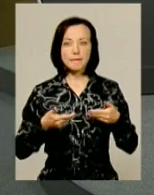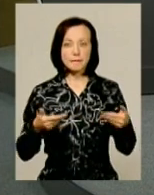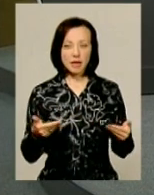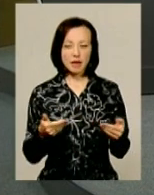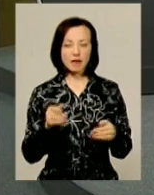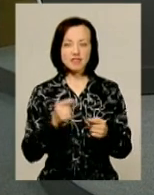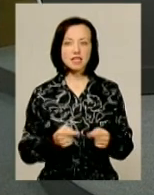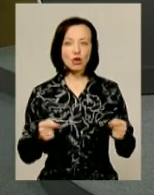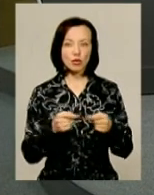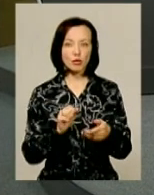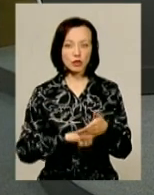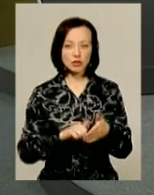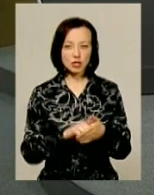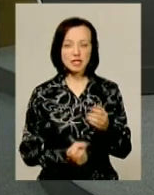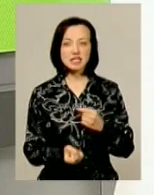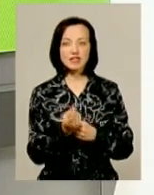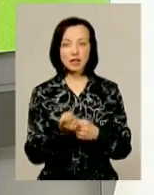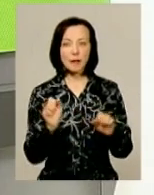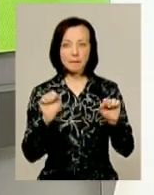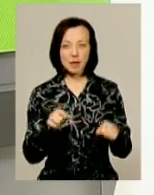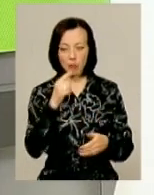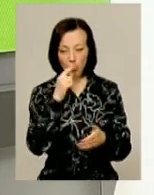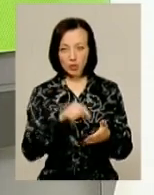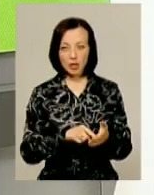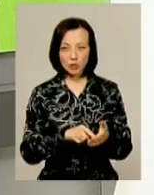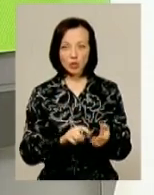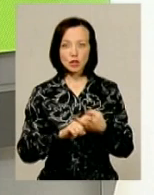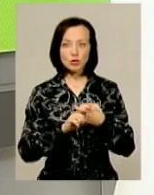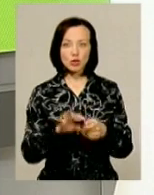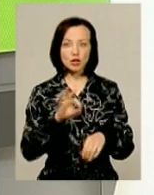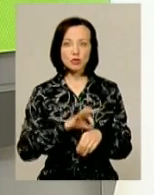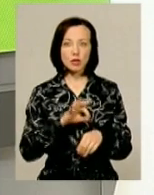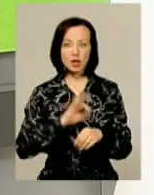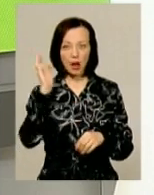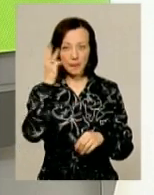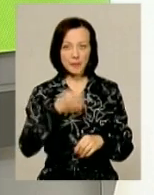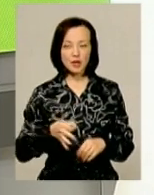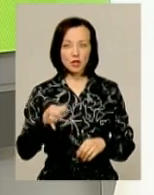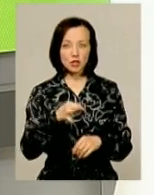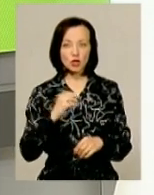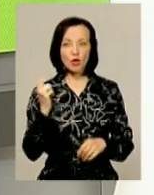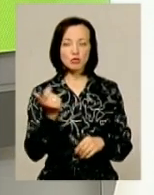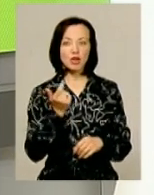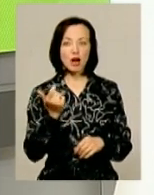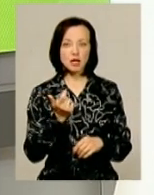на сьогоднішній день, звідки міг проникнути збудник африканської чуми на Хмельниччину і, зокрема, в